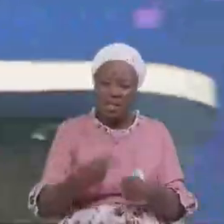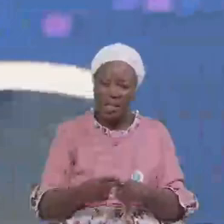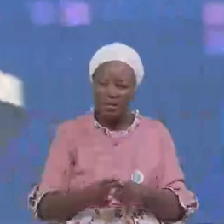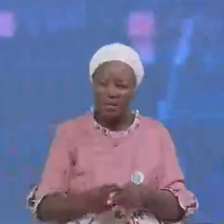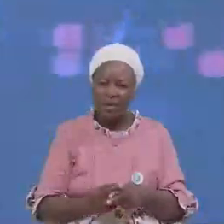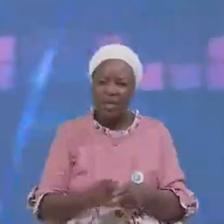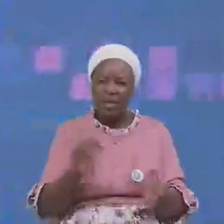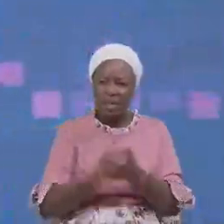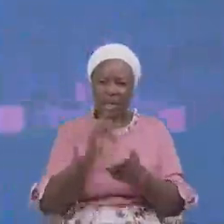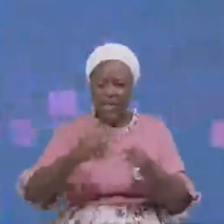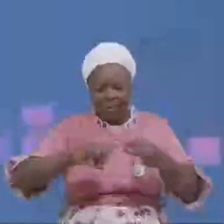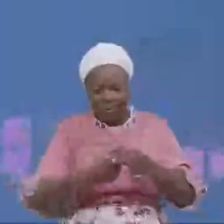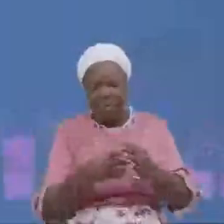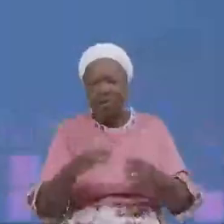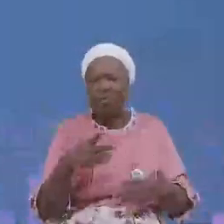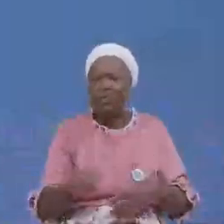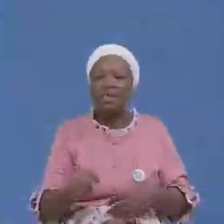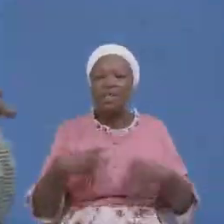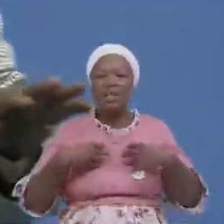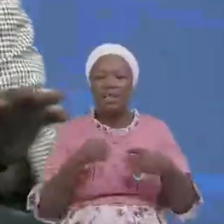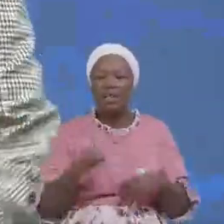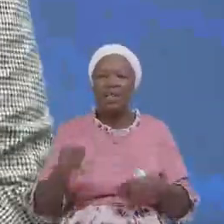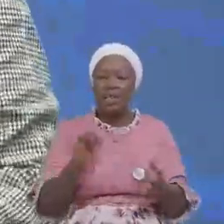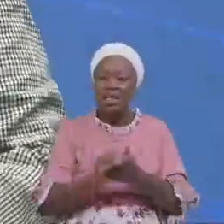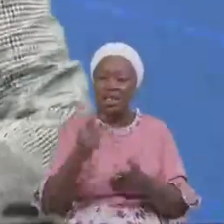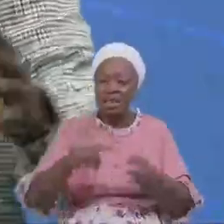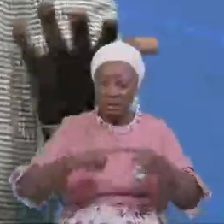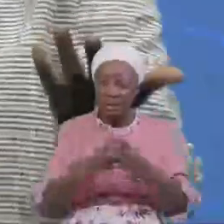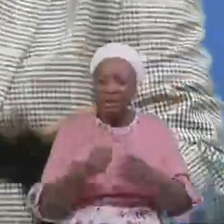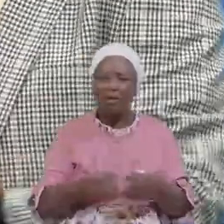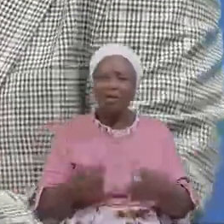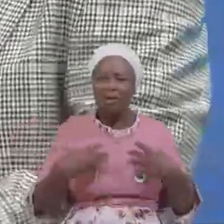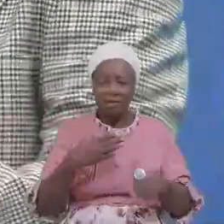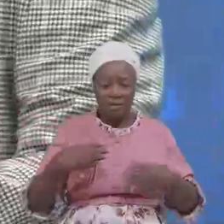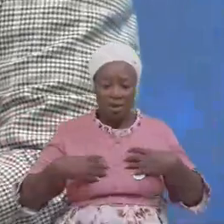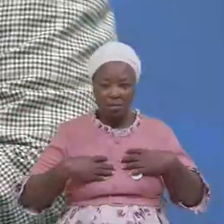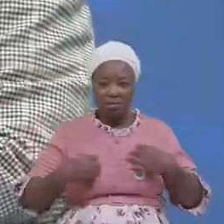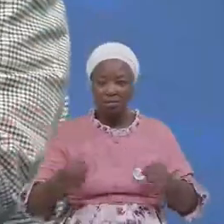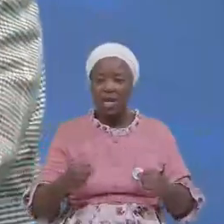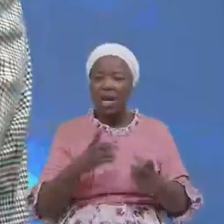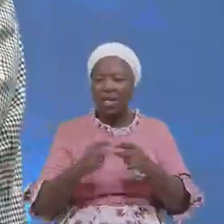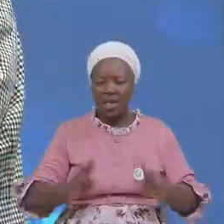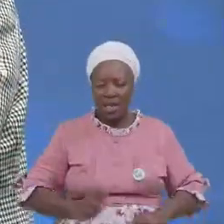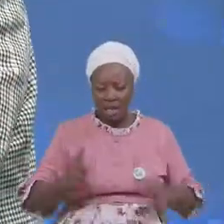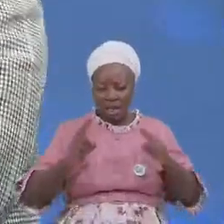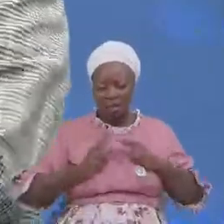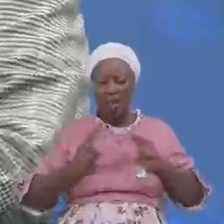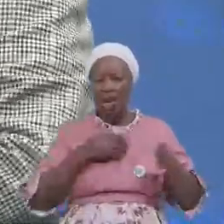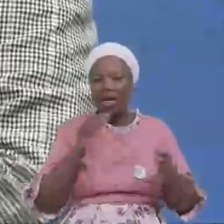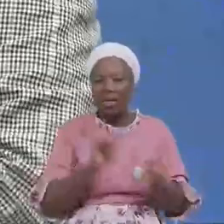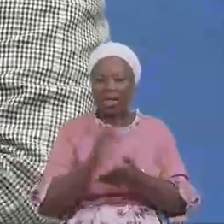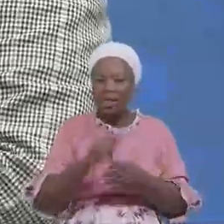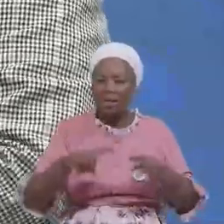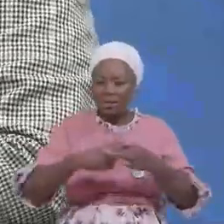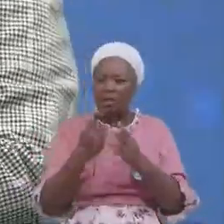ça c'est la source de la guérison. Ça c'est la source du rétablissement. C'est la source du transfert